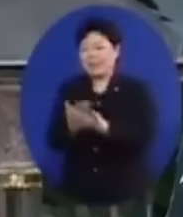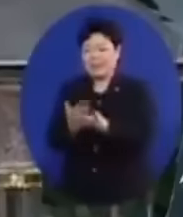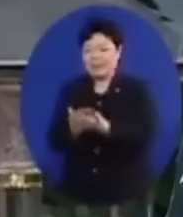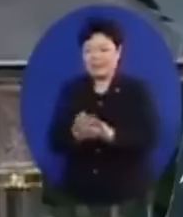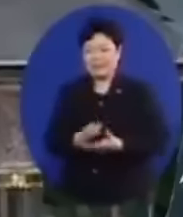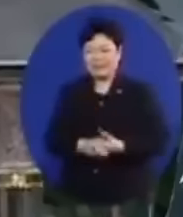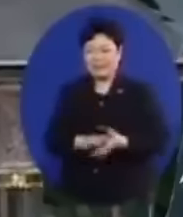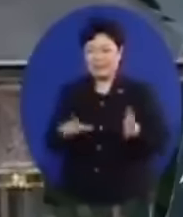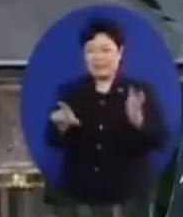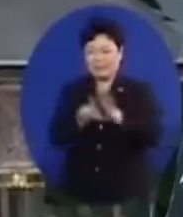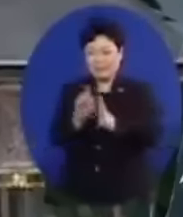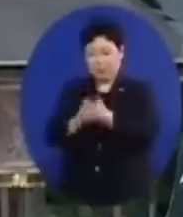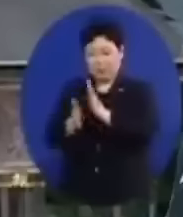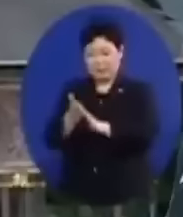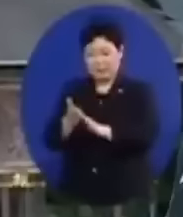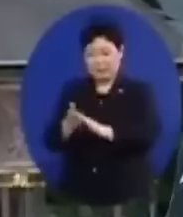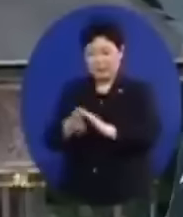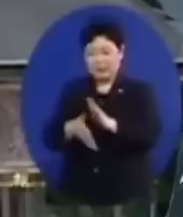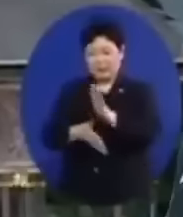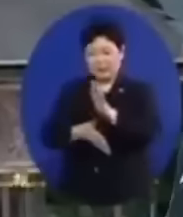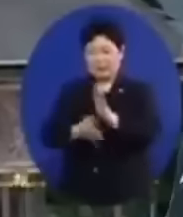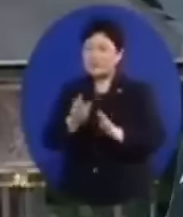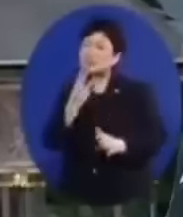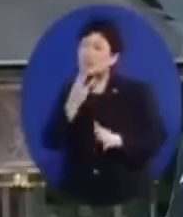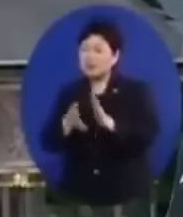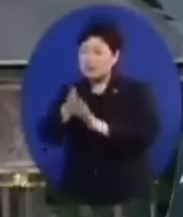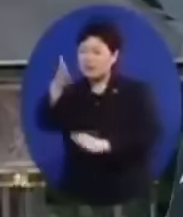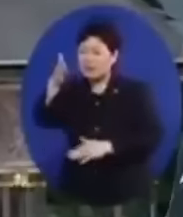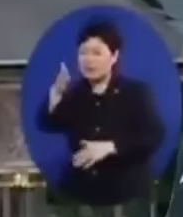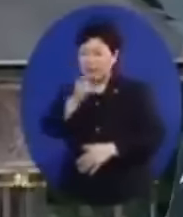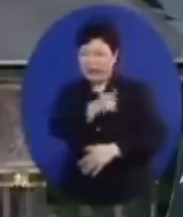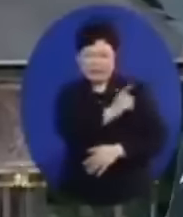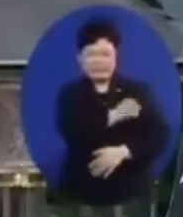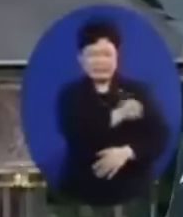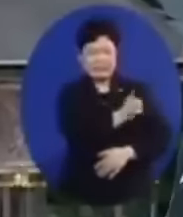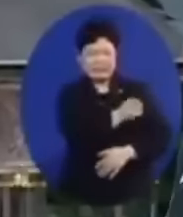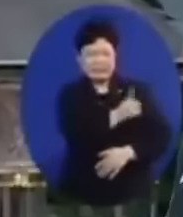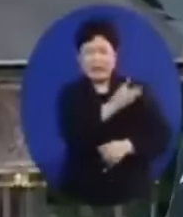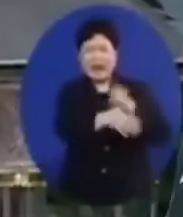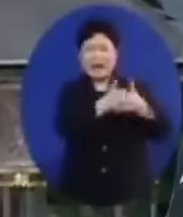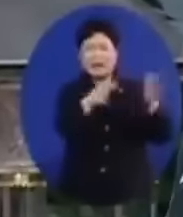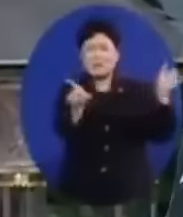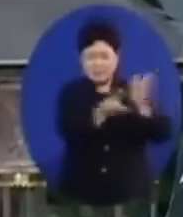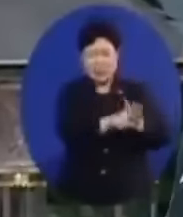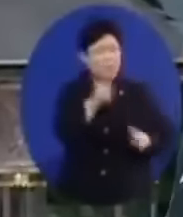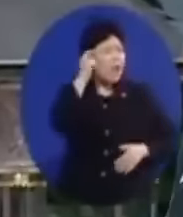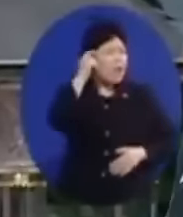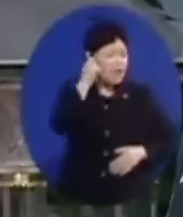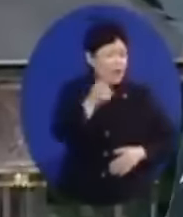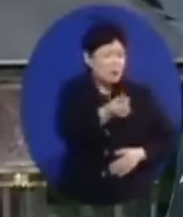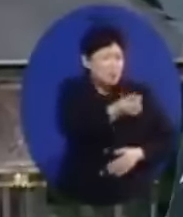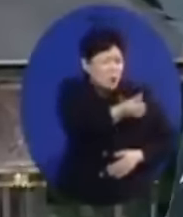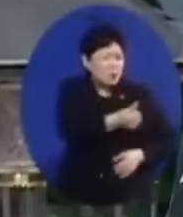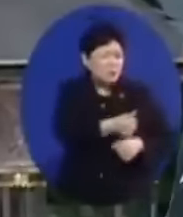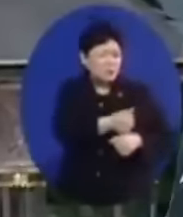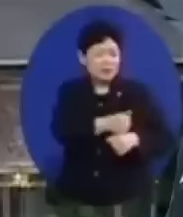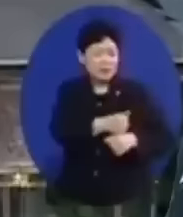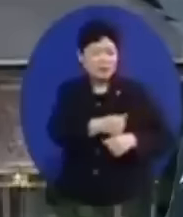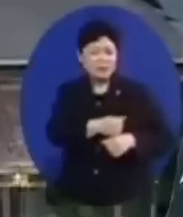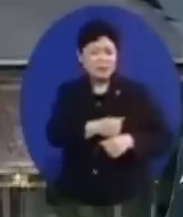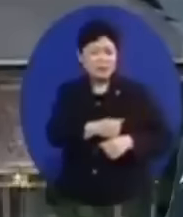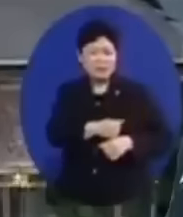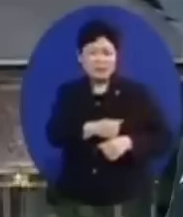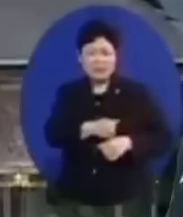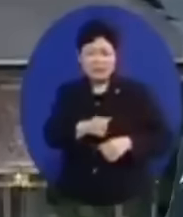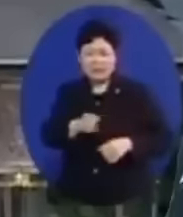그 안 믿는 양반이 날 보고, 하나님 믿는 것이 왜 간이 그렇게 작노? 3,000평이 뭐냐? 3만